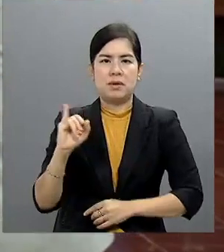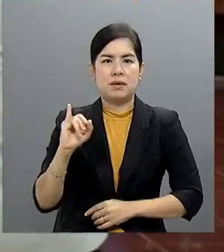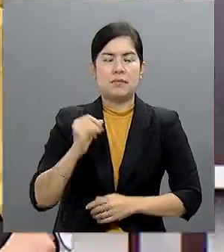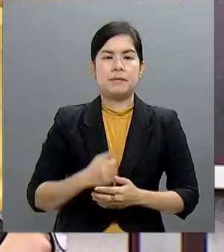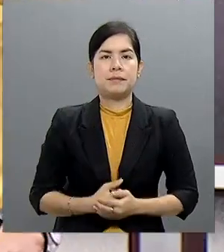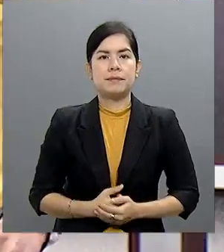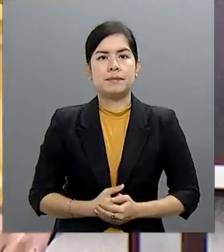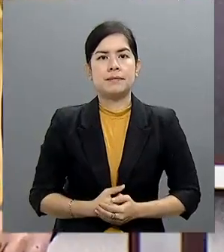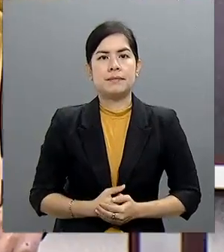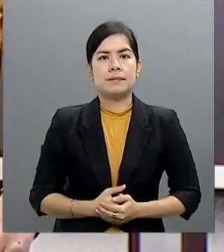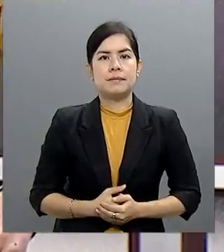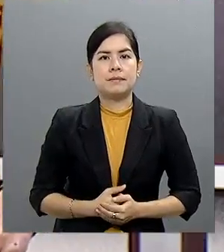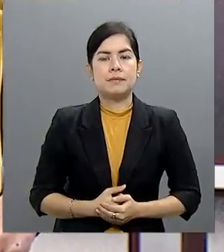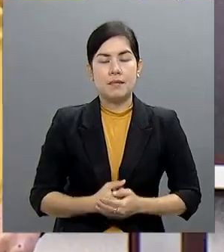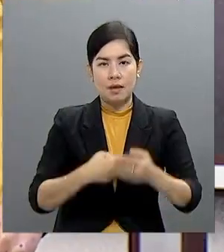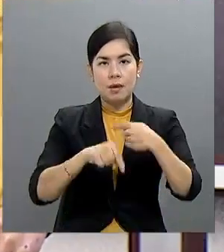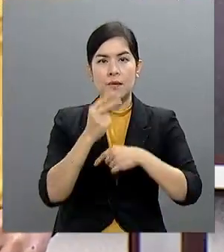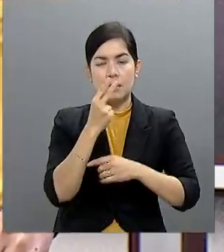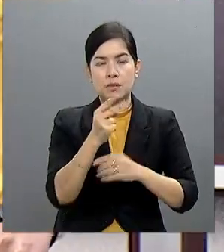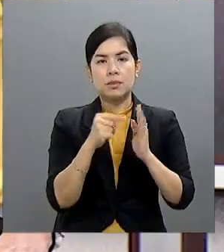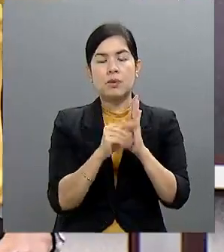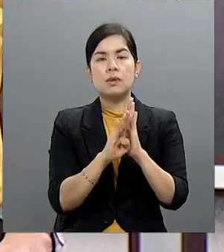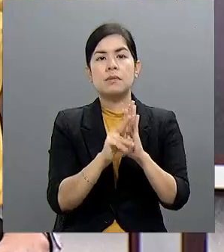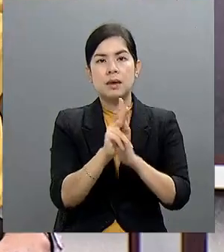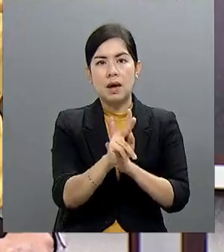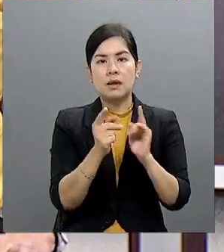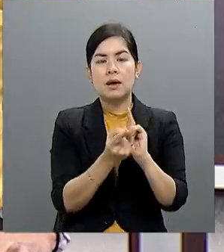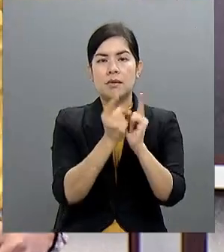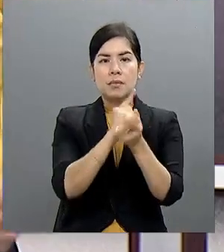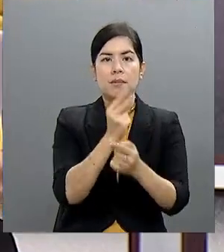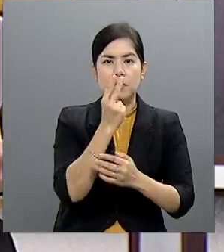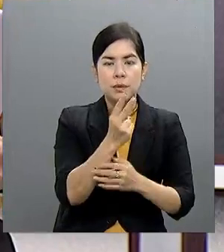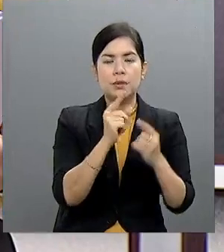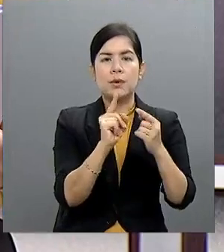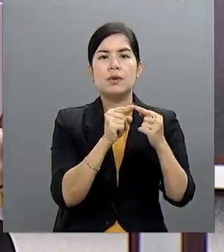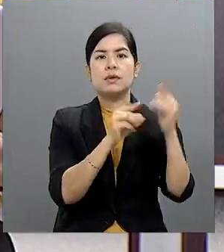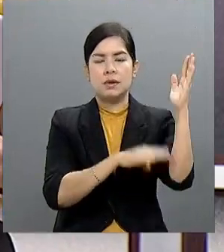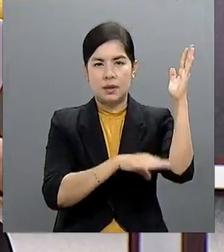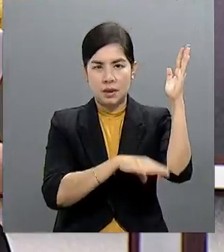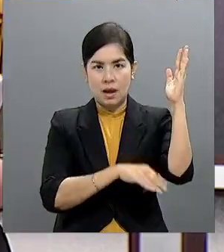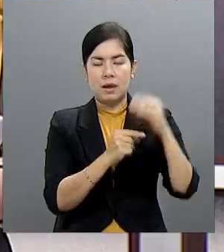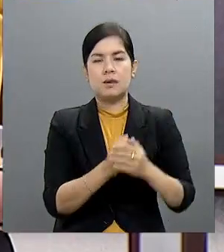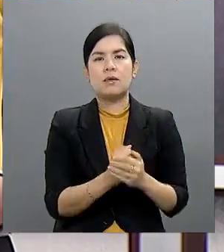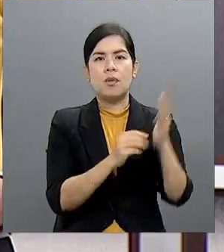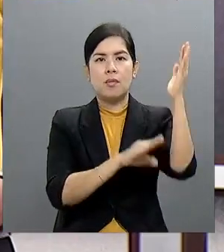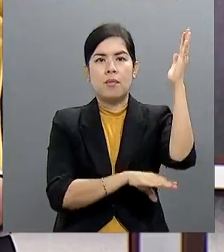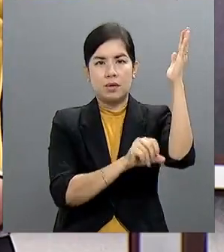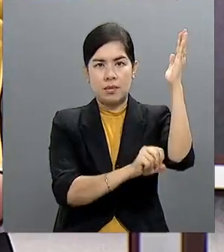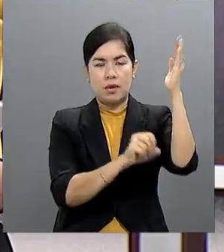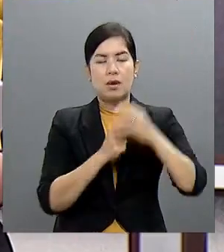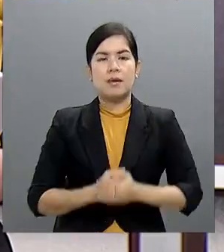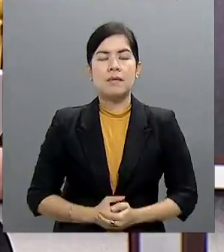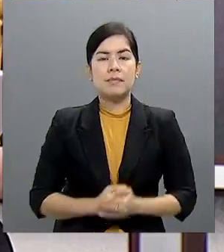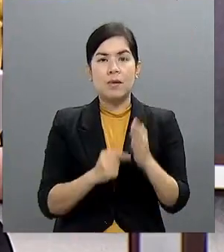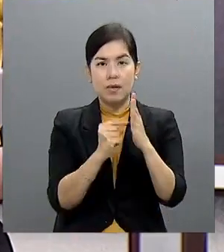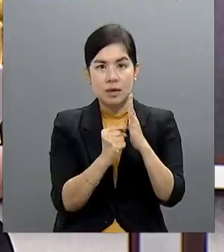หลังจากที่ไปกันที่บึงกาฬกันแล้วนะคะลงใต้ไปดูกิจกรรมที่จังหวัดสงขลากันหน่อยค่ะเริ่มกันแล้วเท